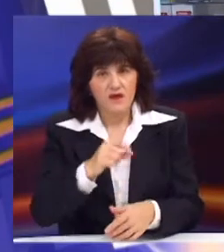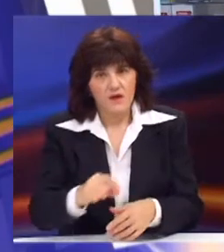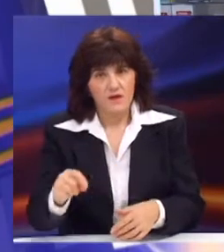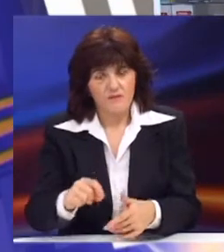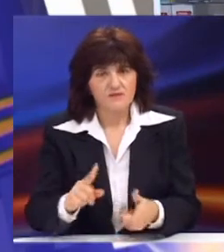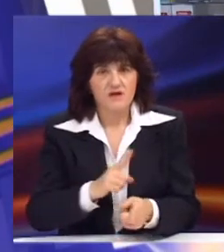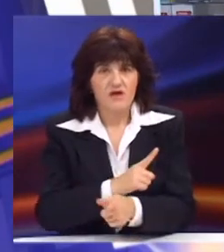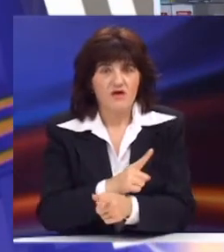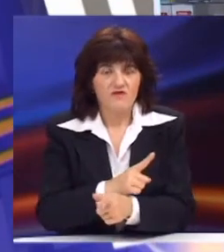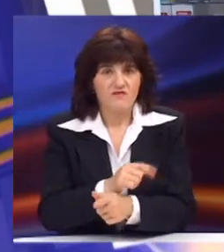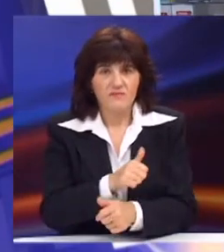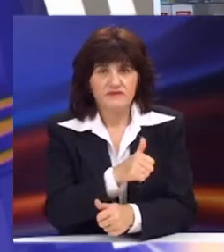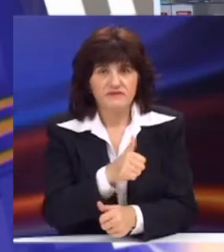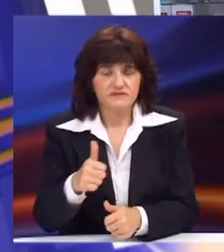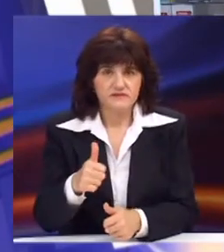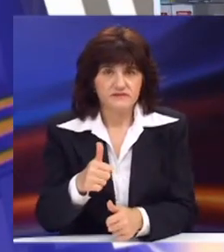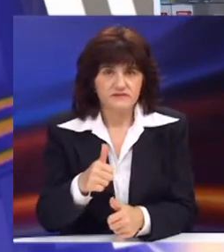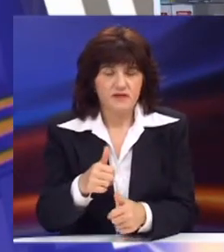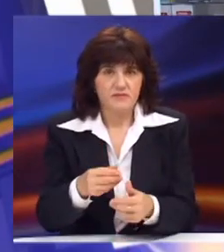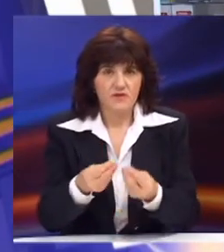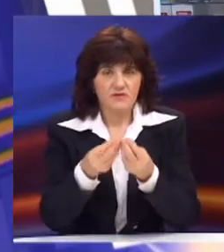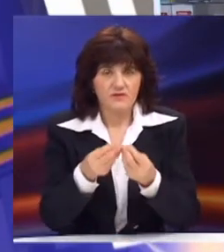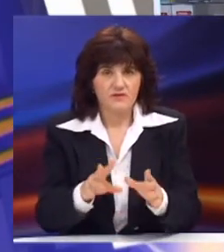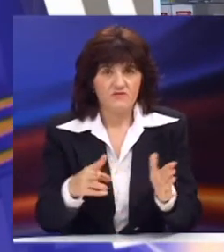elektronske i pisane, i da vremenom pređemo isključivo na